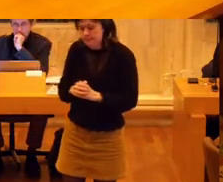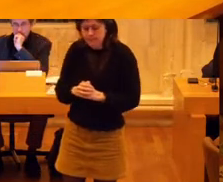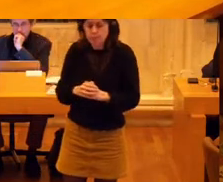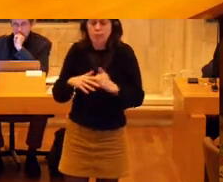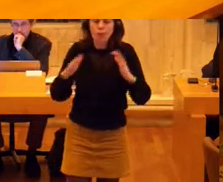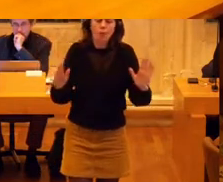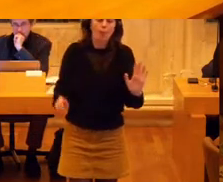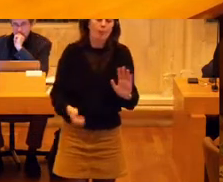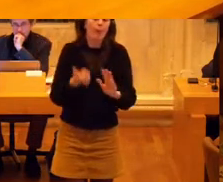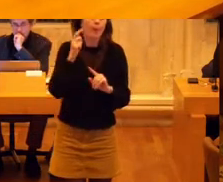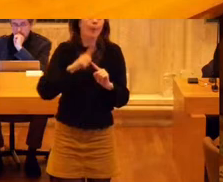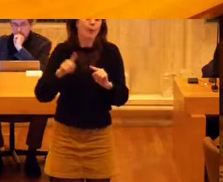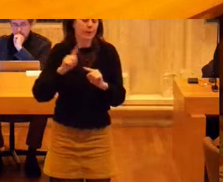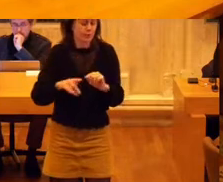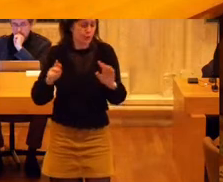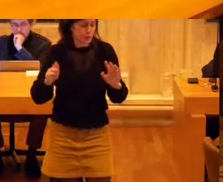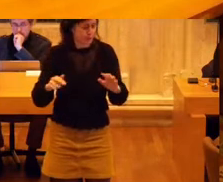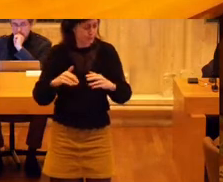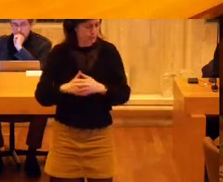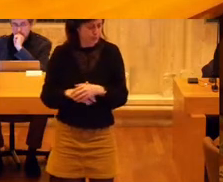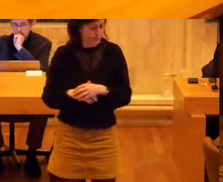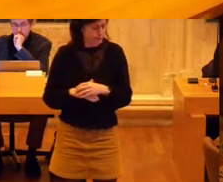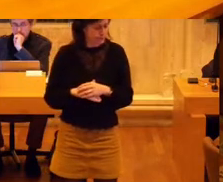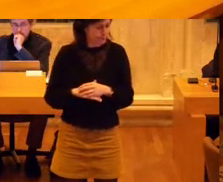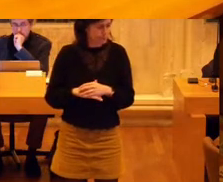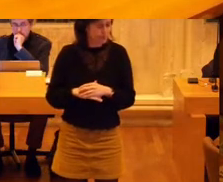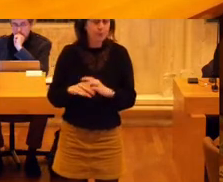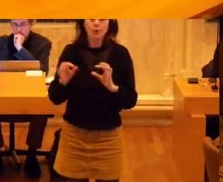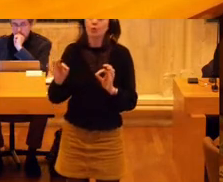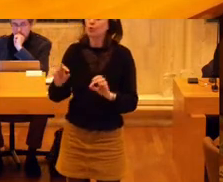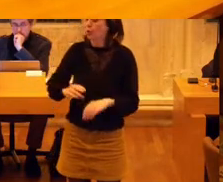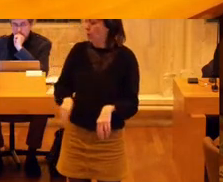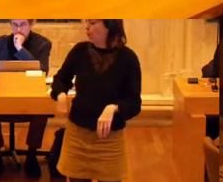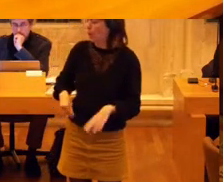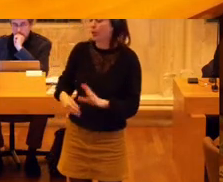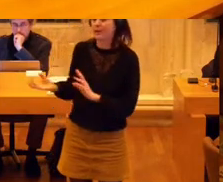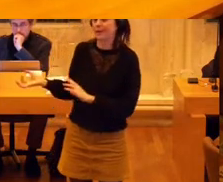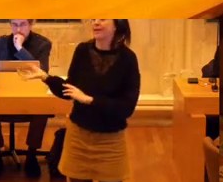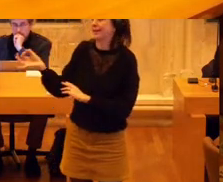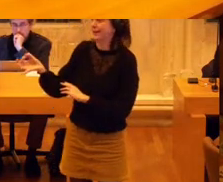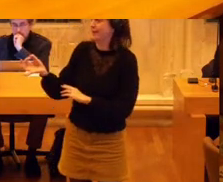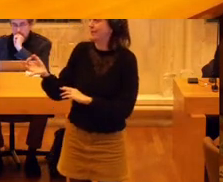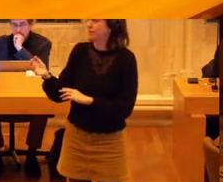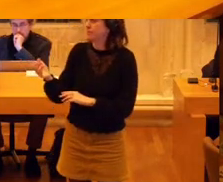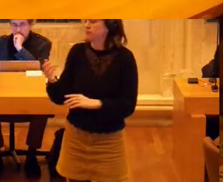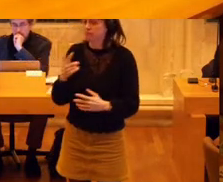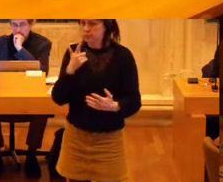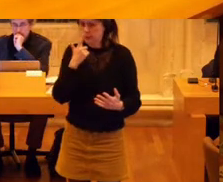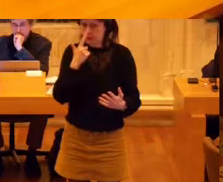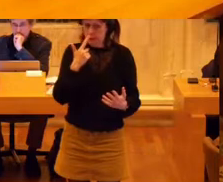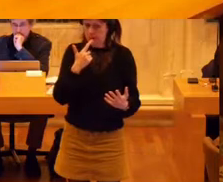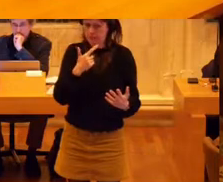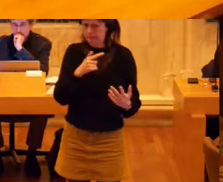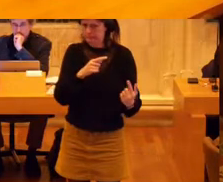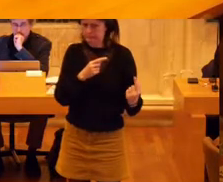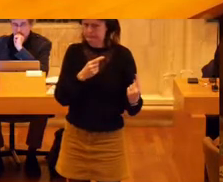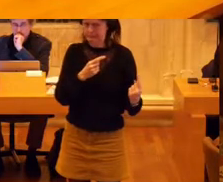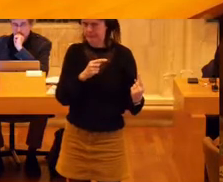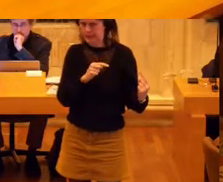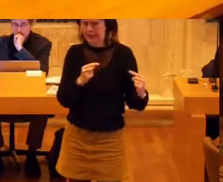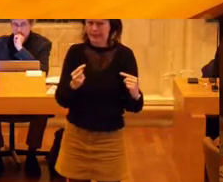La première chose, c'est, donc, comme l'a dit Rudy, ça ne semble pas faire consensus, comme tu le dis